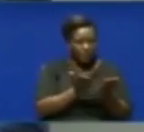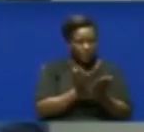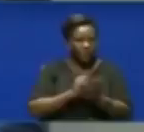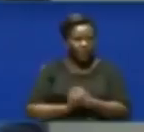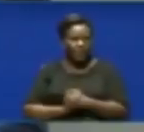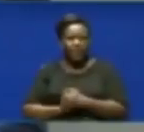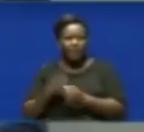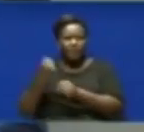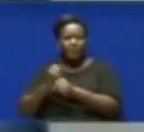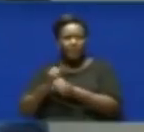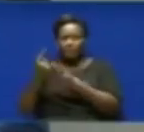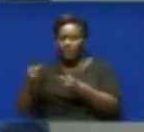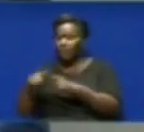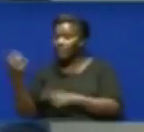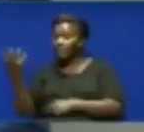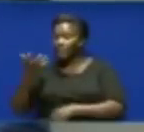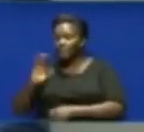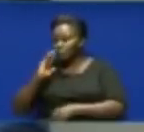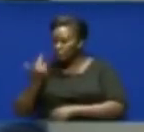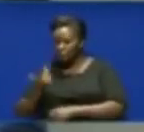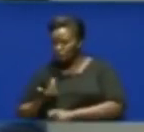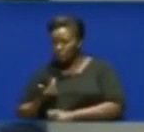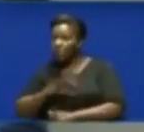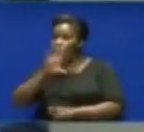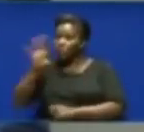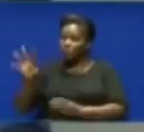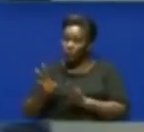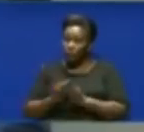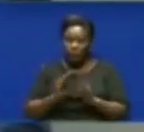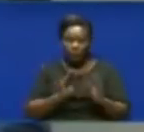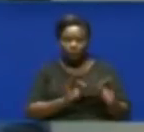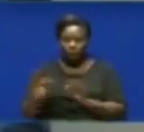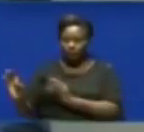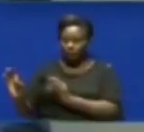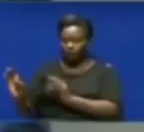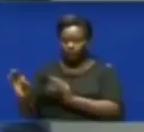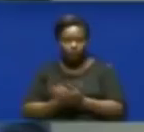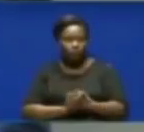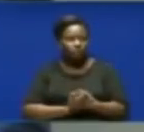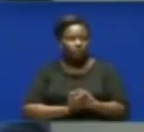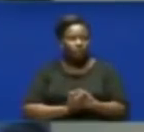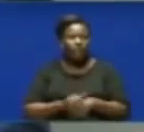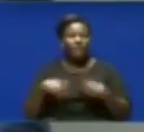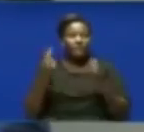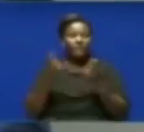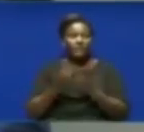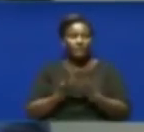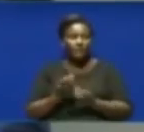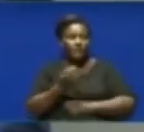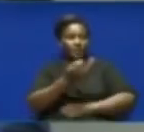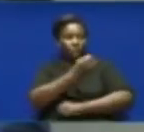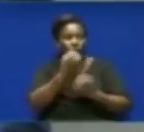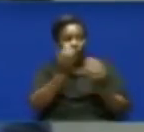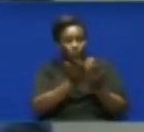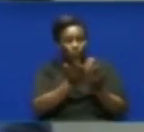kijamii ambazo sio muhimu. Zote hizi zimesitishwa. Lakini pia tumefunga shule zote za